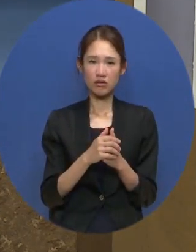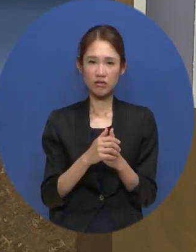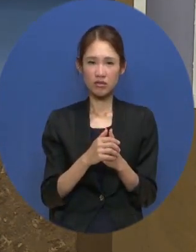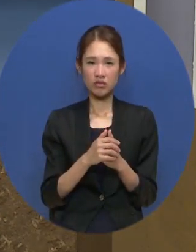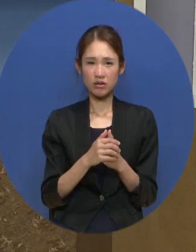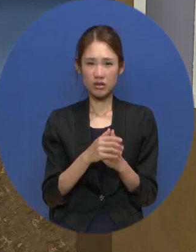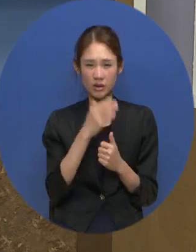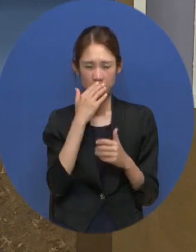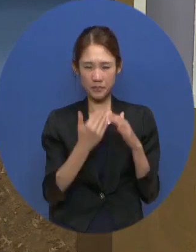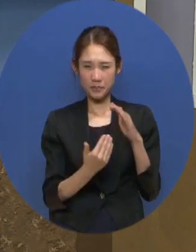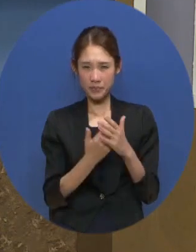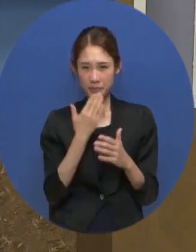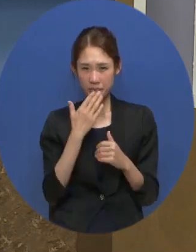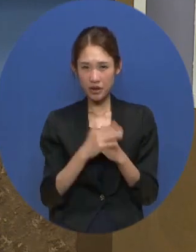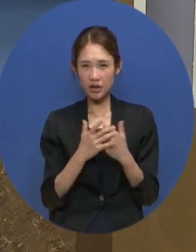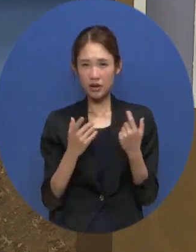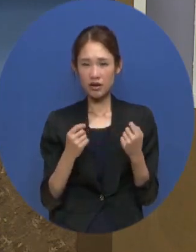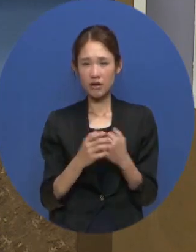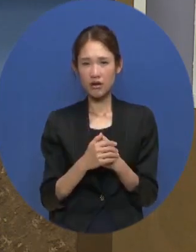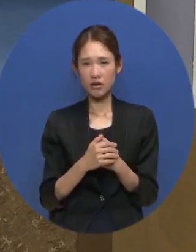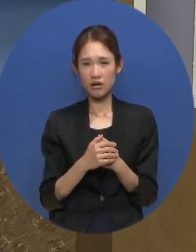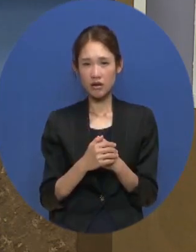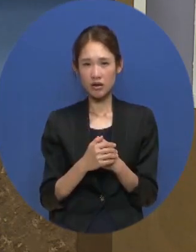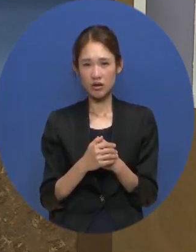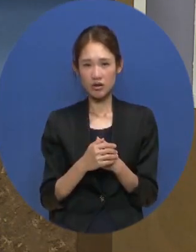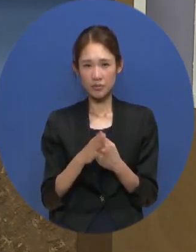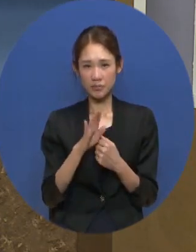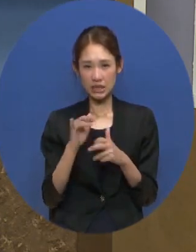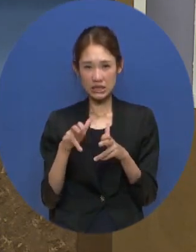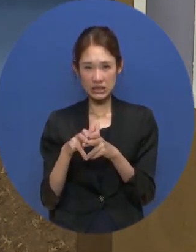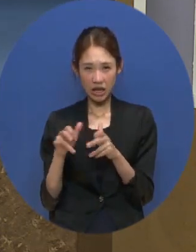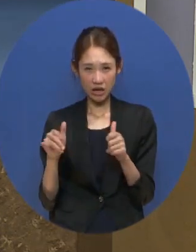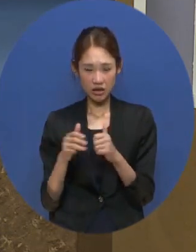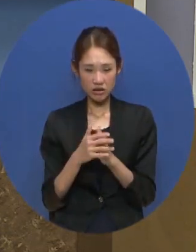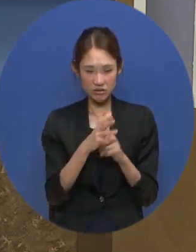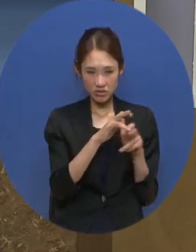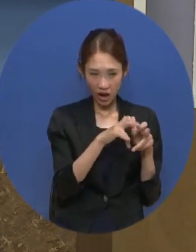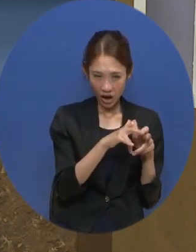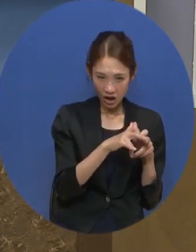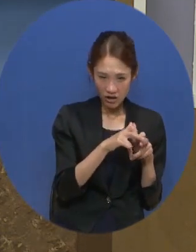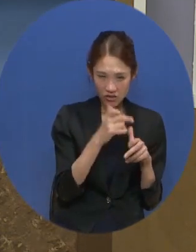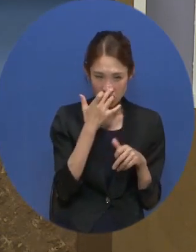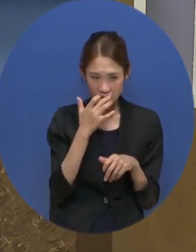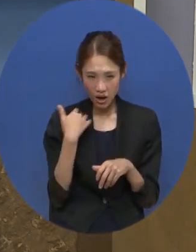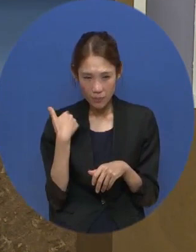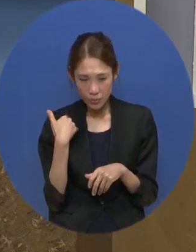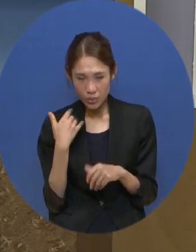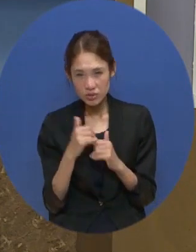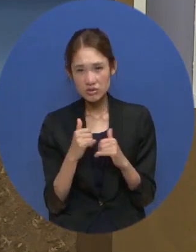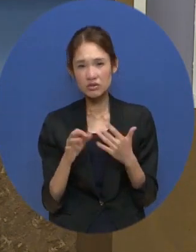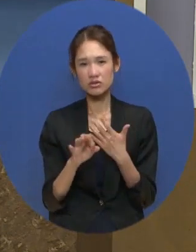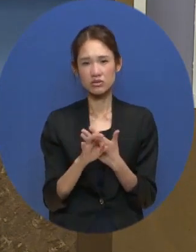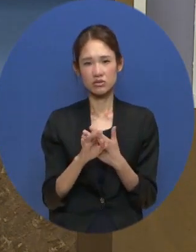수 있는 곳에서 일을 할 수 있으면 네, 그게 이제 비장애인 분들이라든지 장애인에 대해서 잘 모르는 분들한테는 장애 인식 개선에 큰